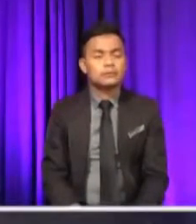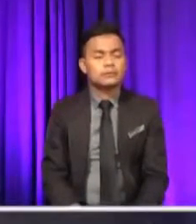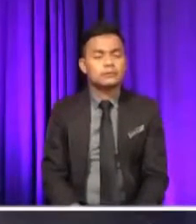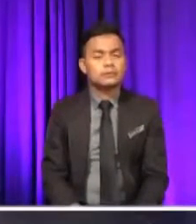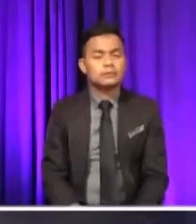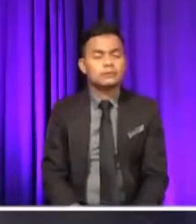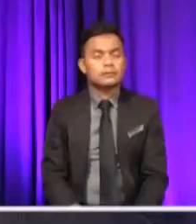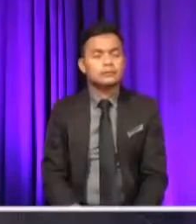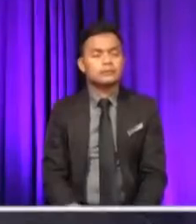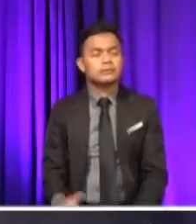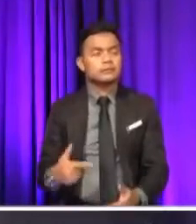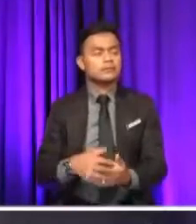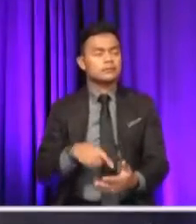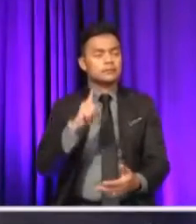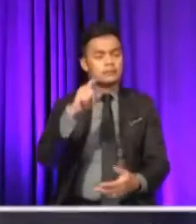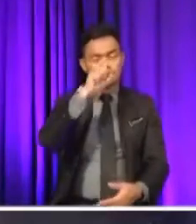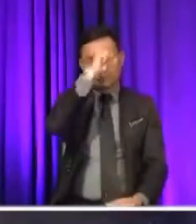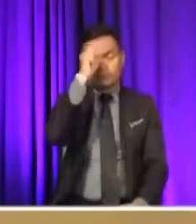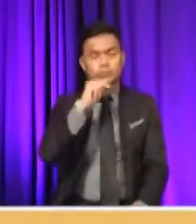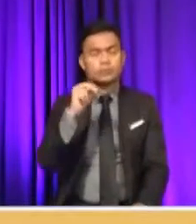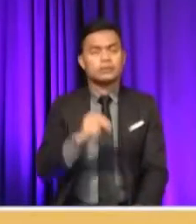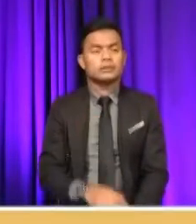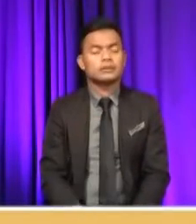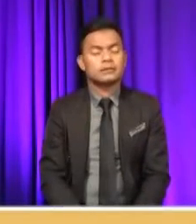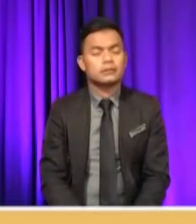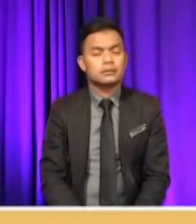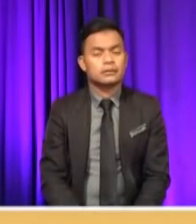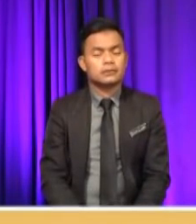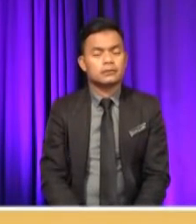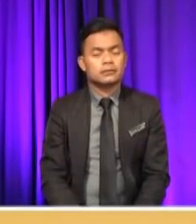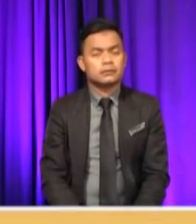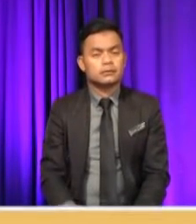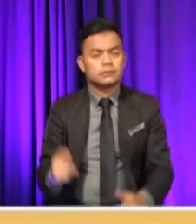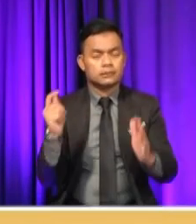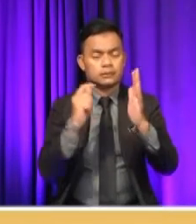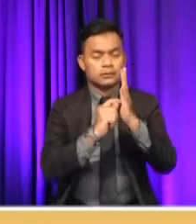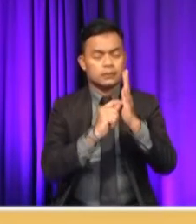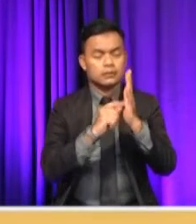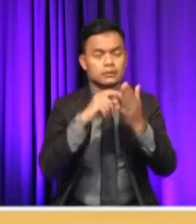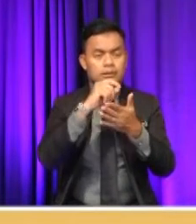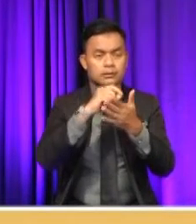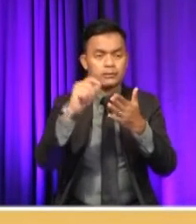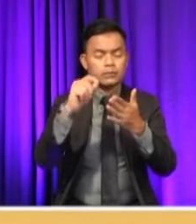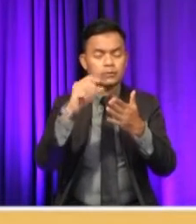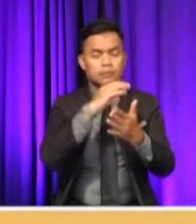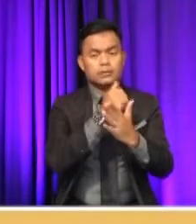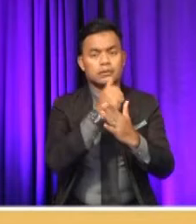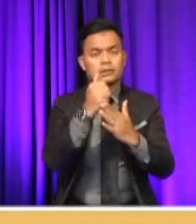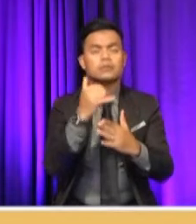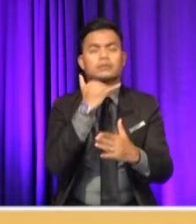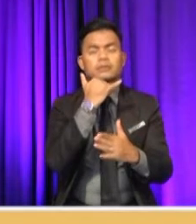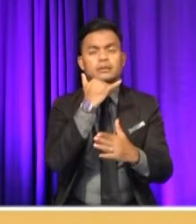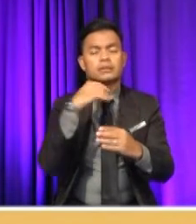Okey, lagi satu soalan. Okey, Ya. tandakan right pada pernyataan yang betul dan pangkah pada pernyataan yang salah